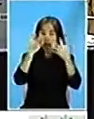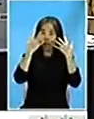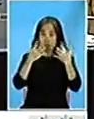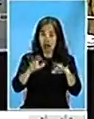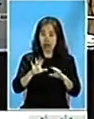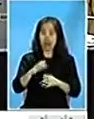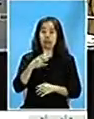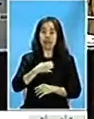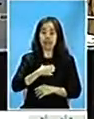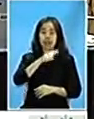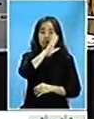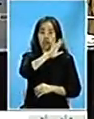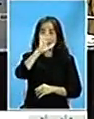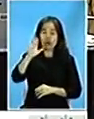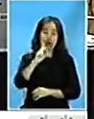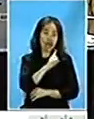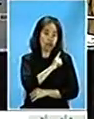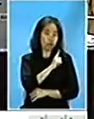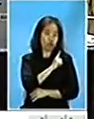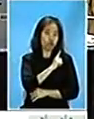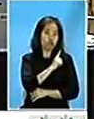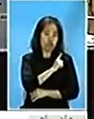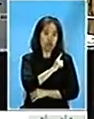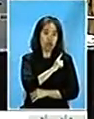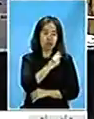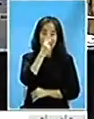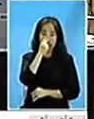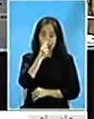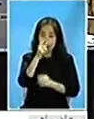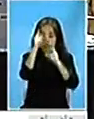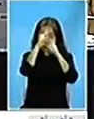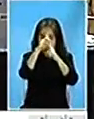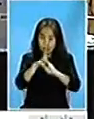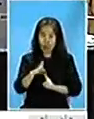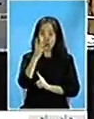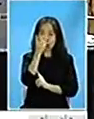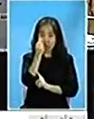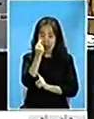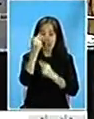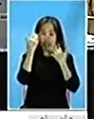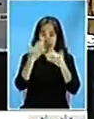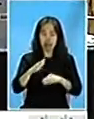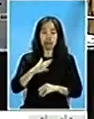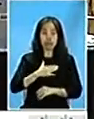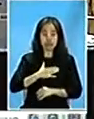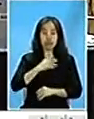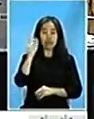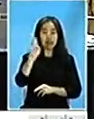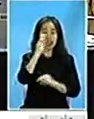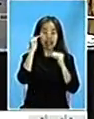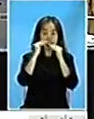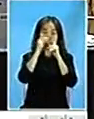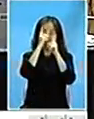ยากให้เป็นความรับผิดชอบของสมาชิกช่วยดูผมก็จะใ ท่านสมาชิกใช้สิทธิ์ตามลำดับนั้นแหละฮ